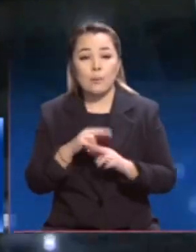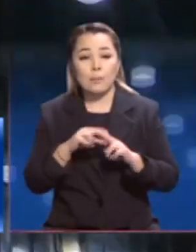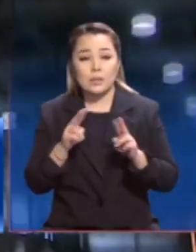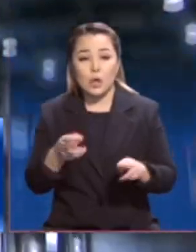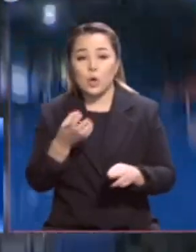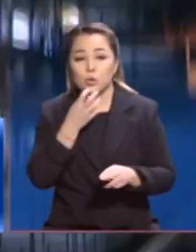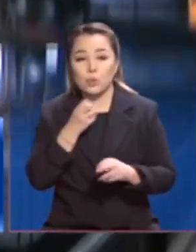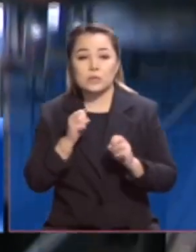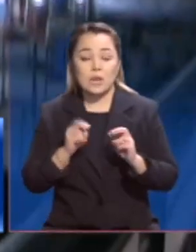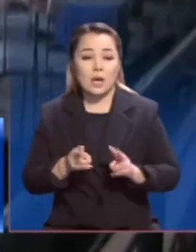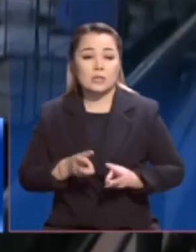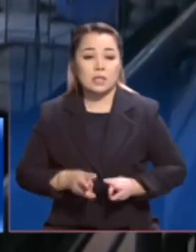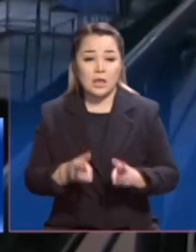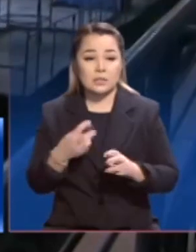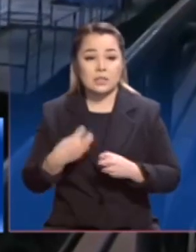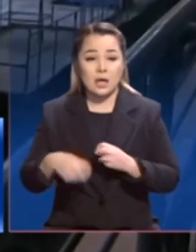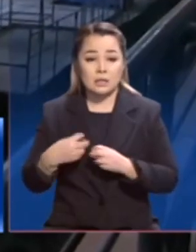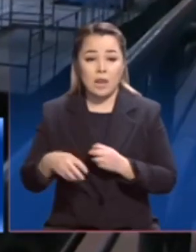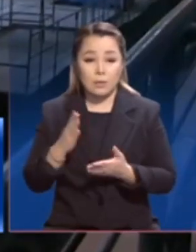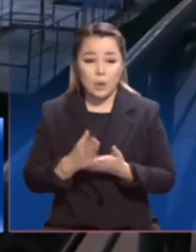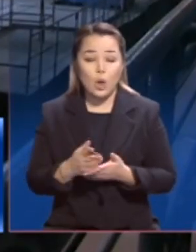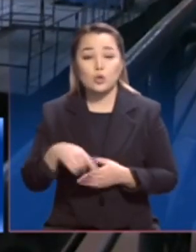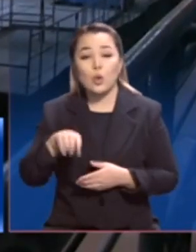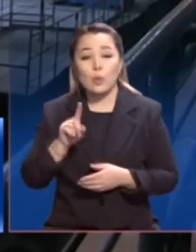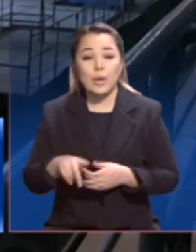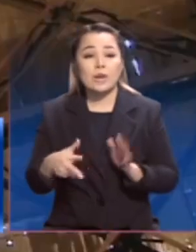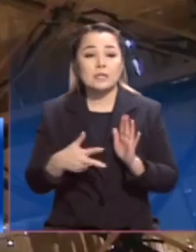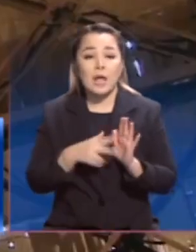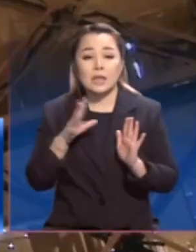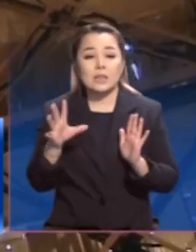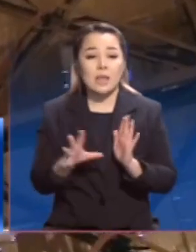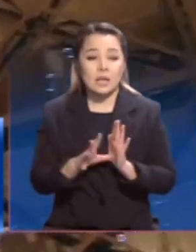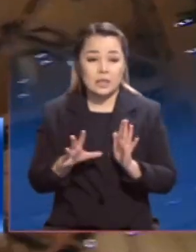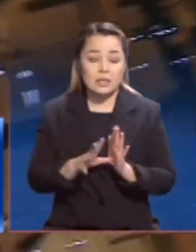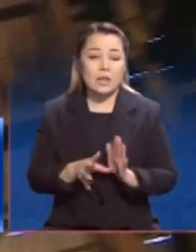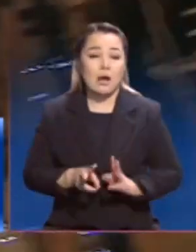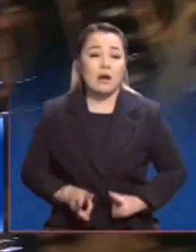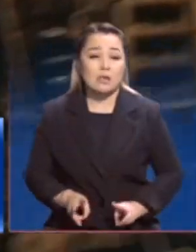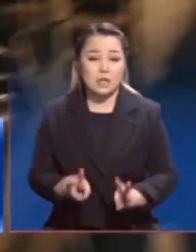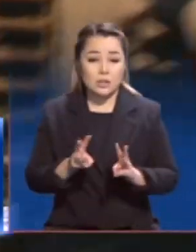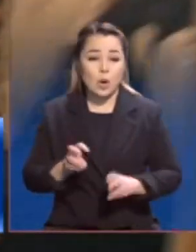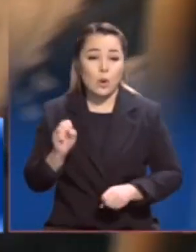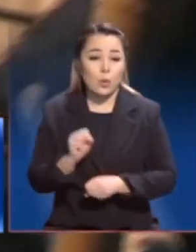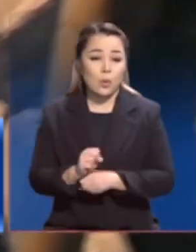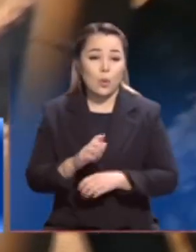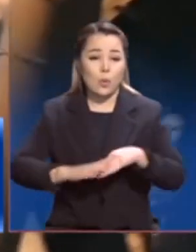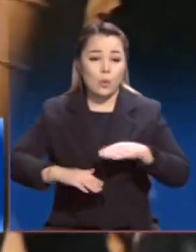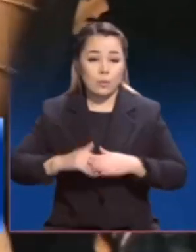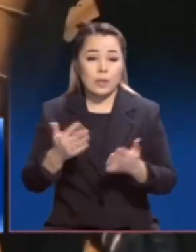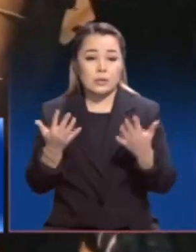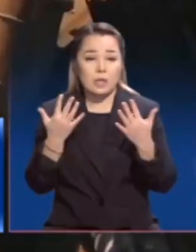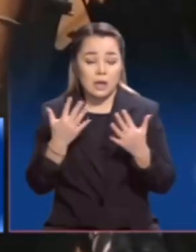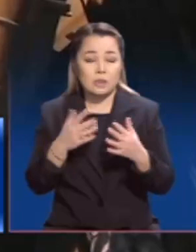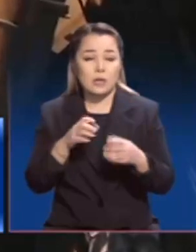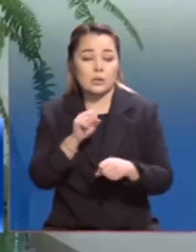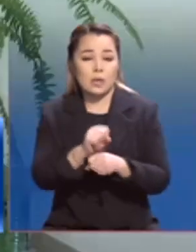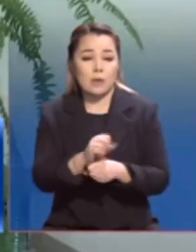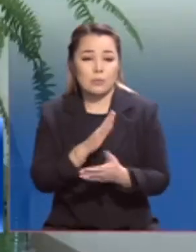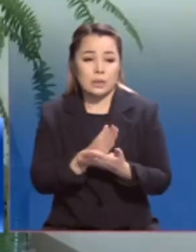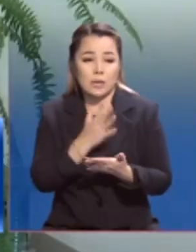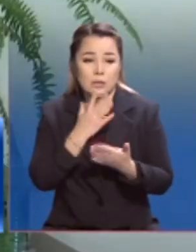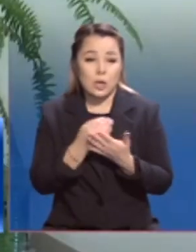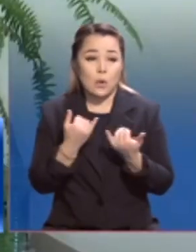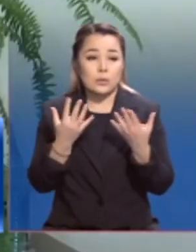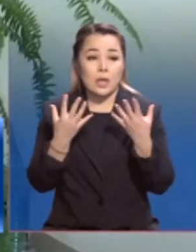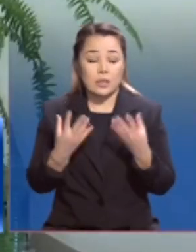су жылыту қазандықтары істен шықты. Сондай-ақ нөмірі 8-ші энергетикалық қазандықты қолмен тоқтатуға тура келді. Қазіргі